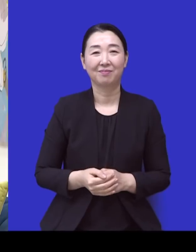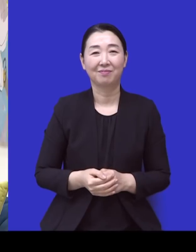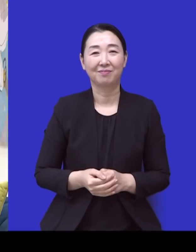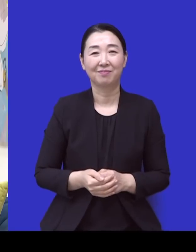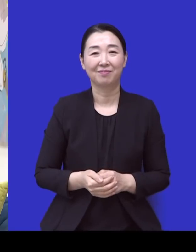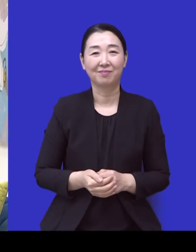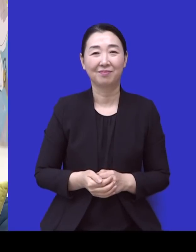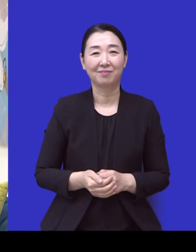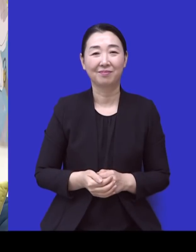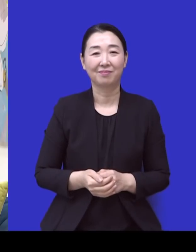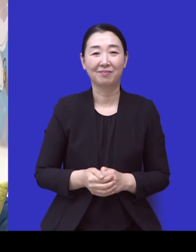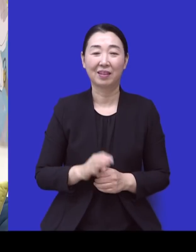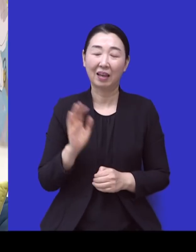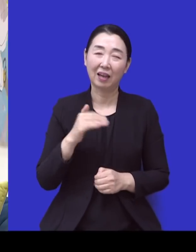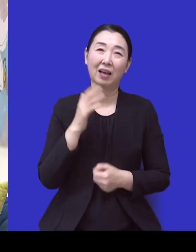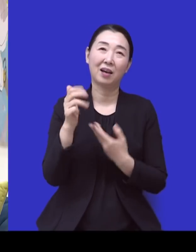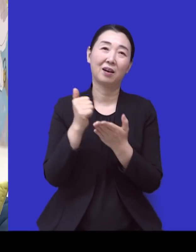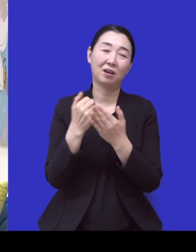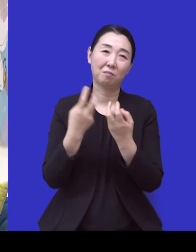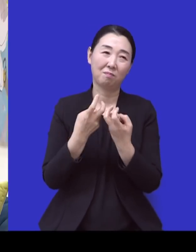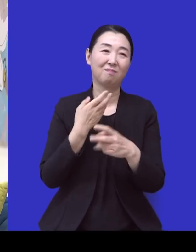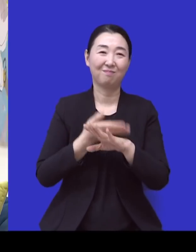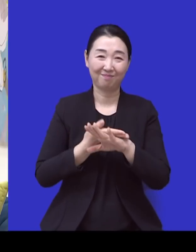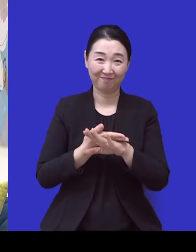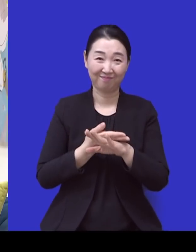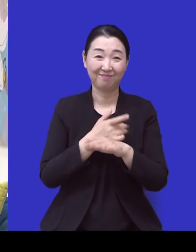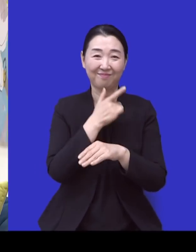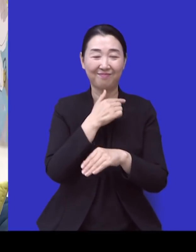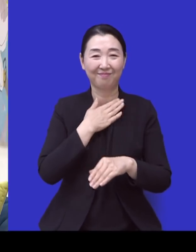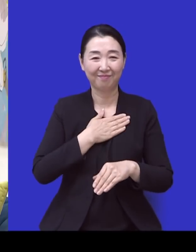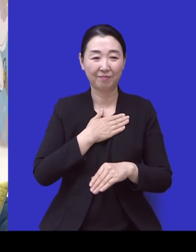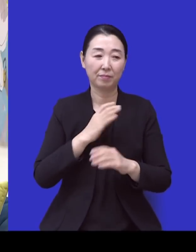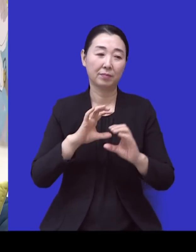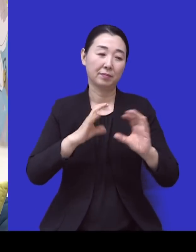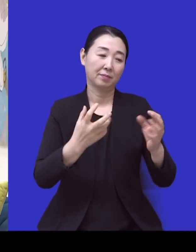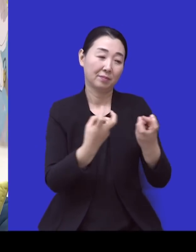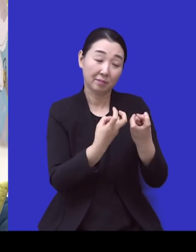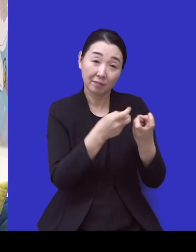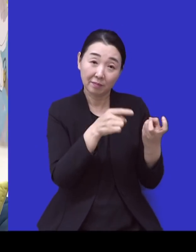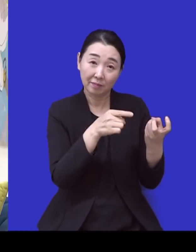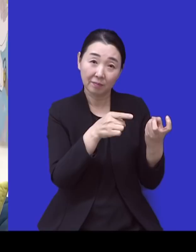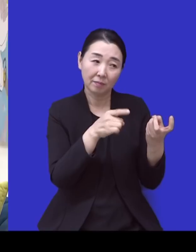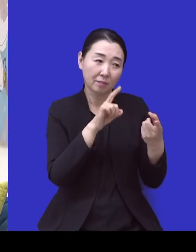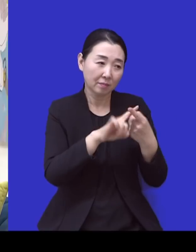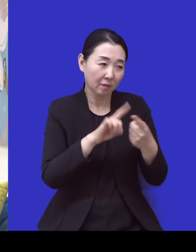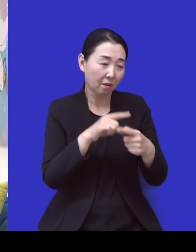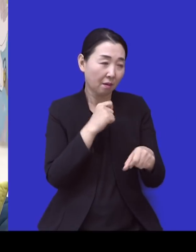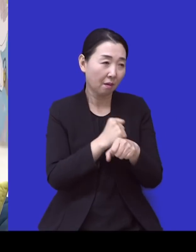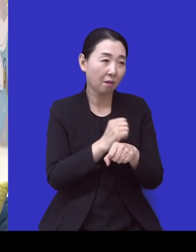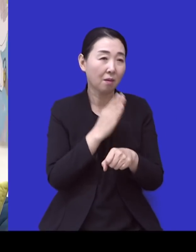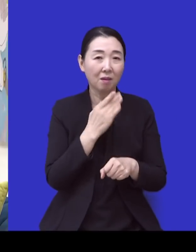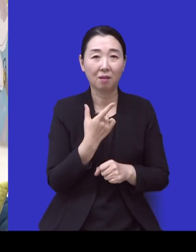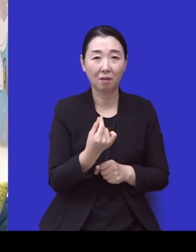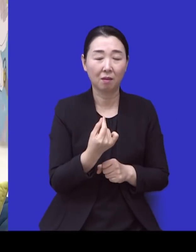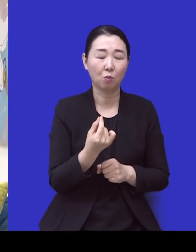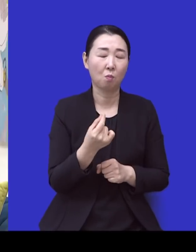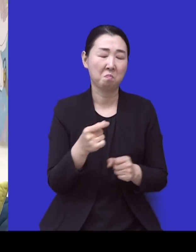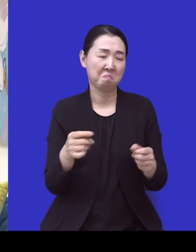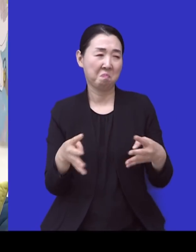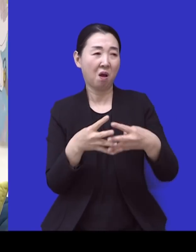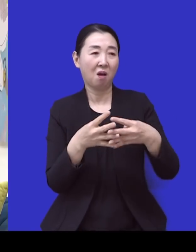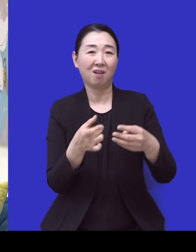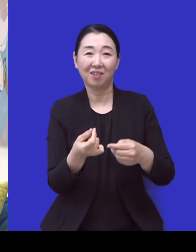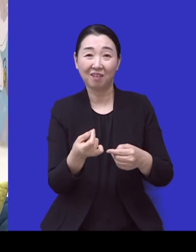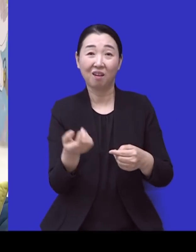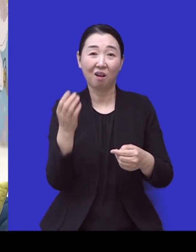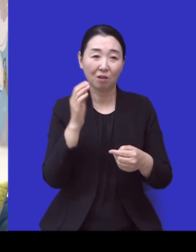아 진짜 하나님의 방법은 다르구나. 세상 방법은 이렇게 하는 게 진짜 타당해 보이고 합리적인 것 같고